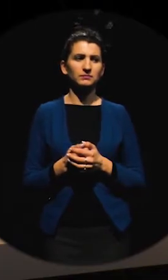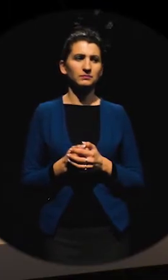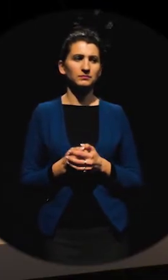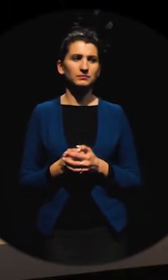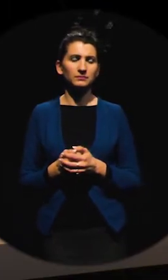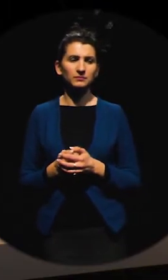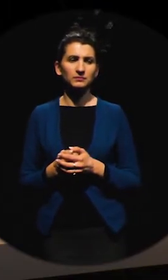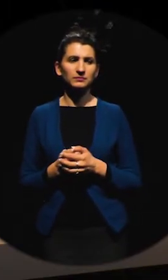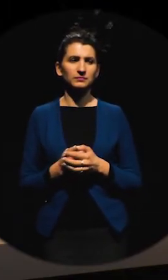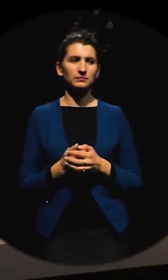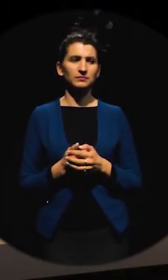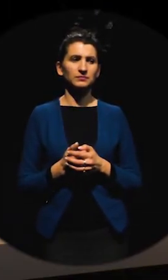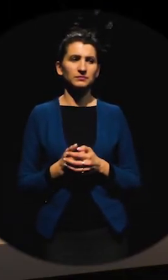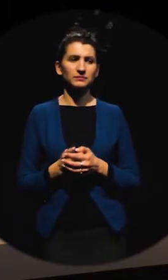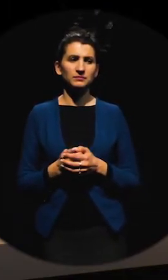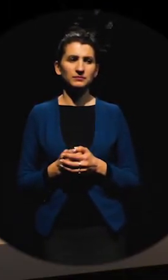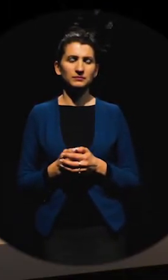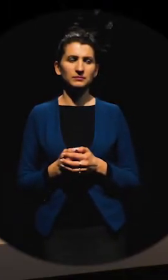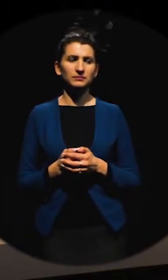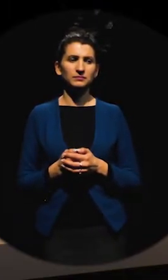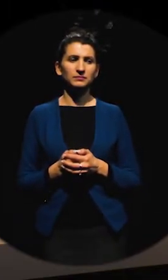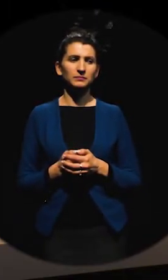I są zupełnie